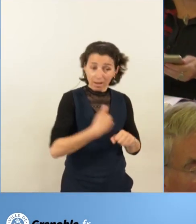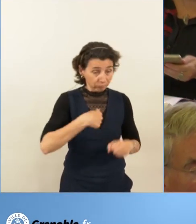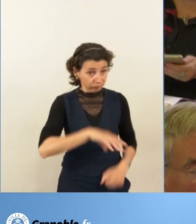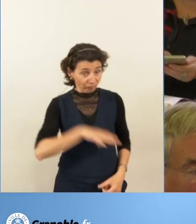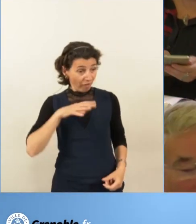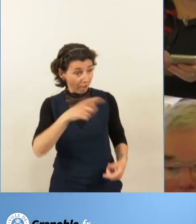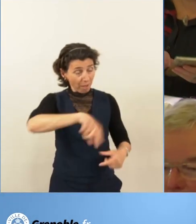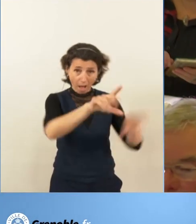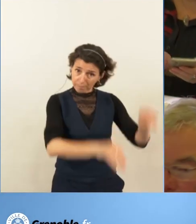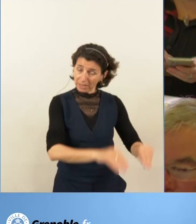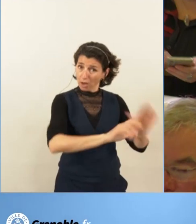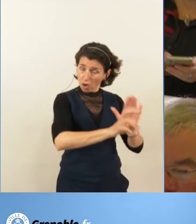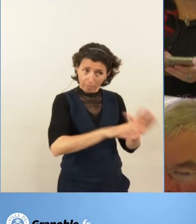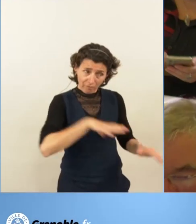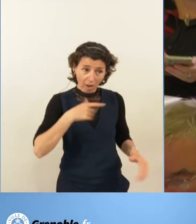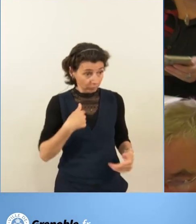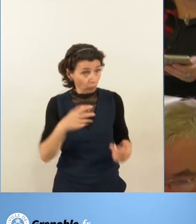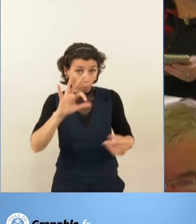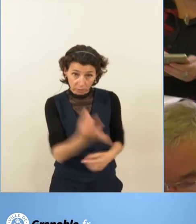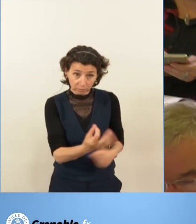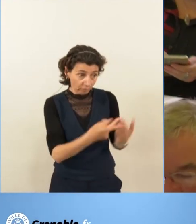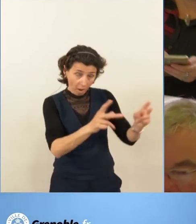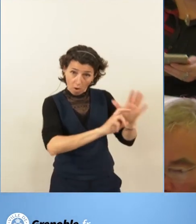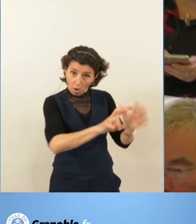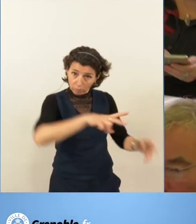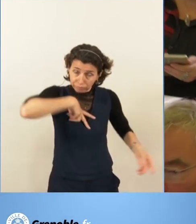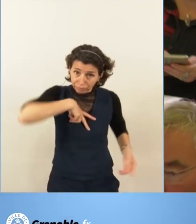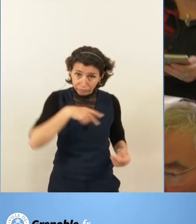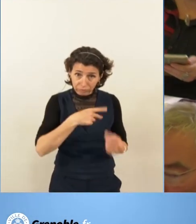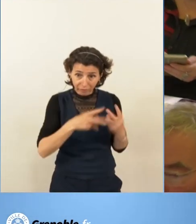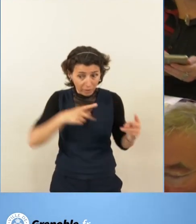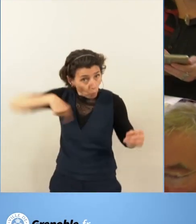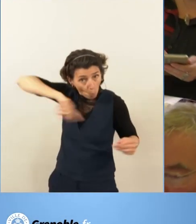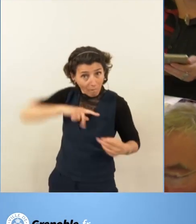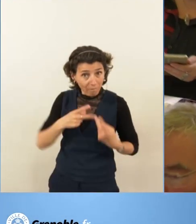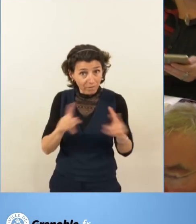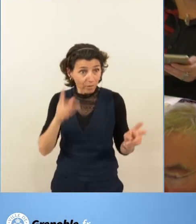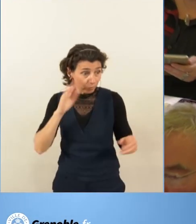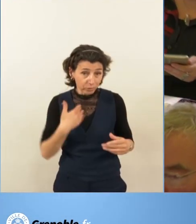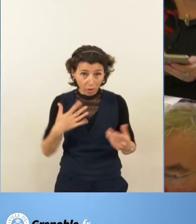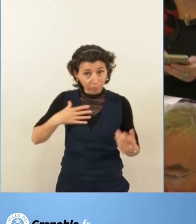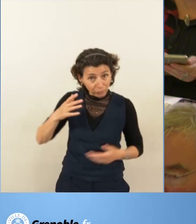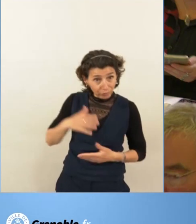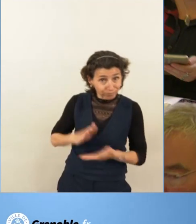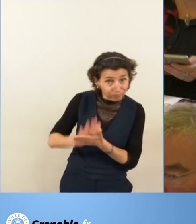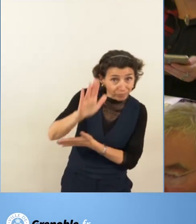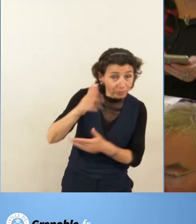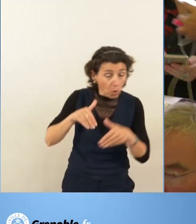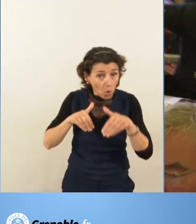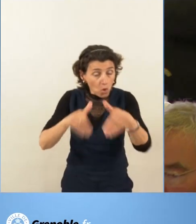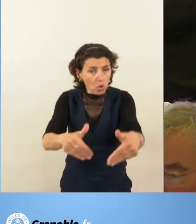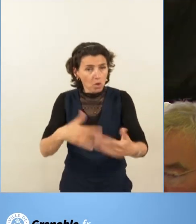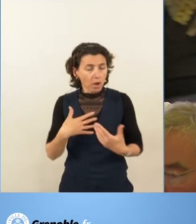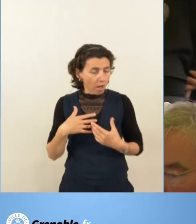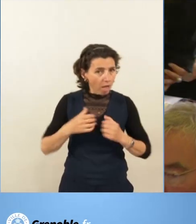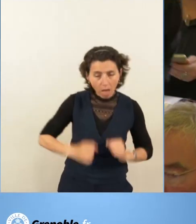et c'est avec cette passion que je poursuis vraiment engagement un engagement sans faille au service d'un projet porté collectivement mais avec l'envie